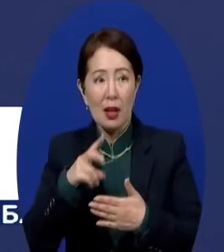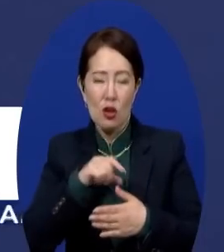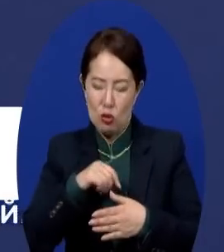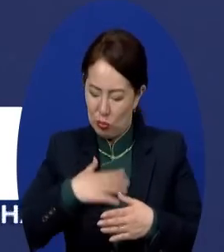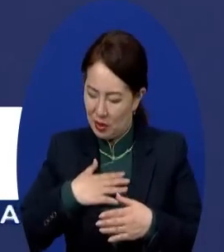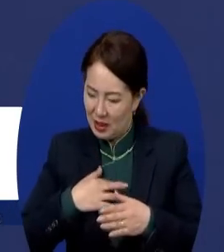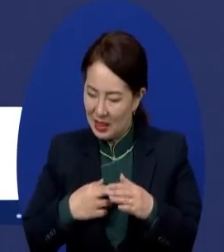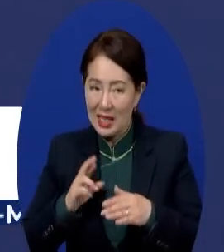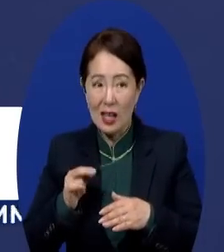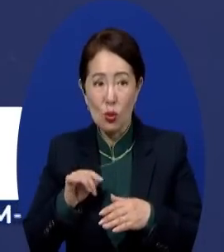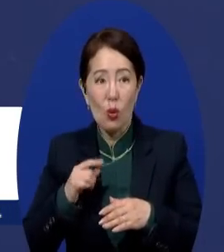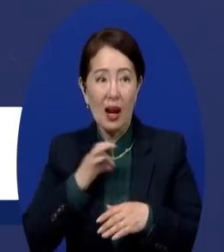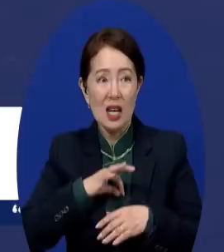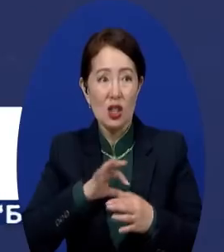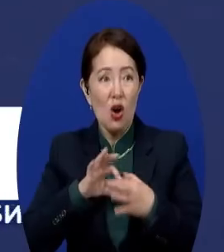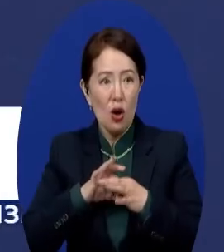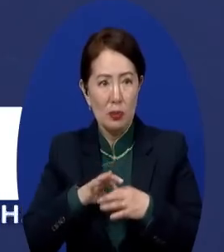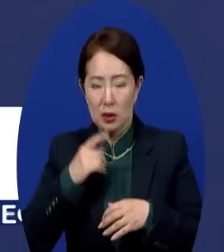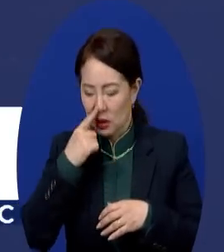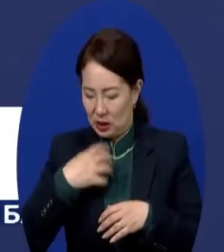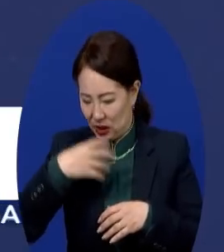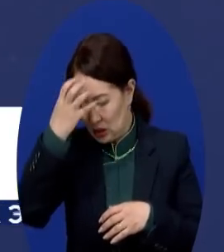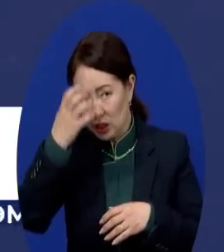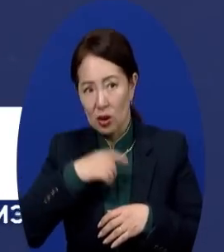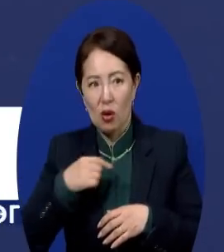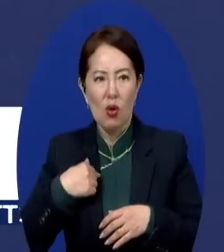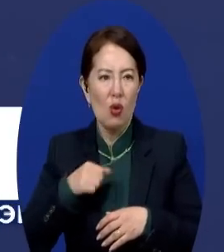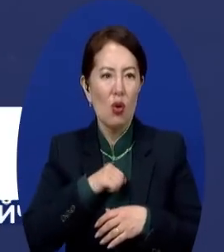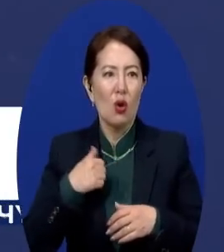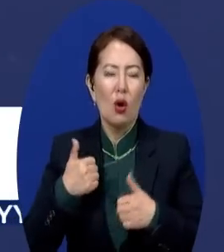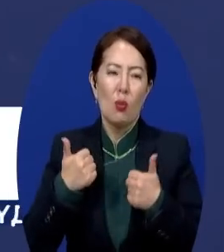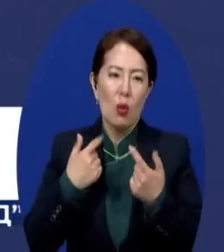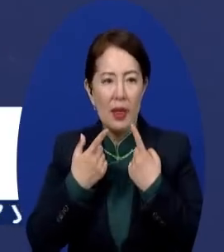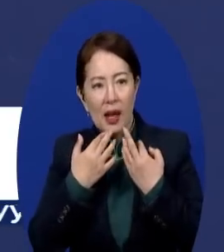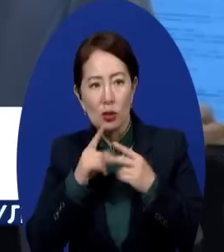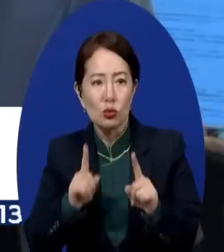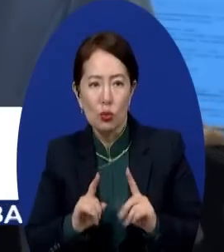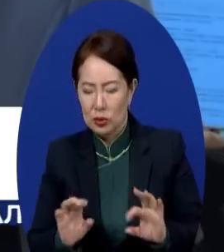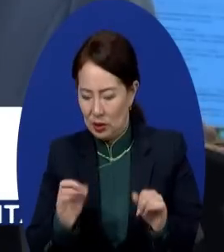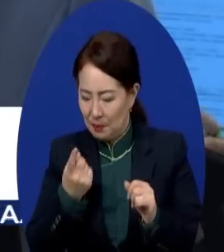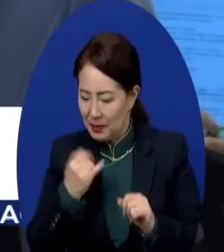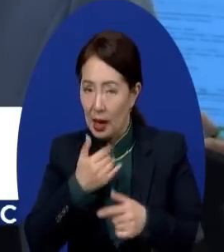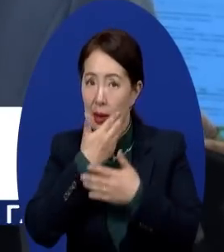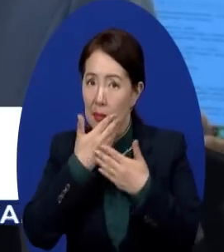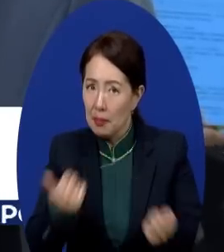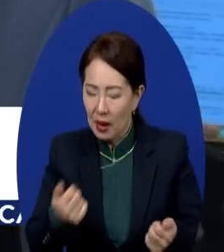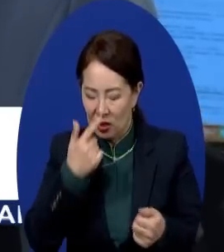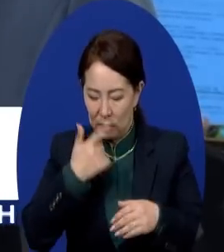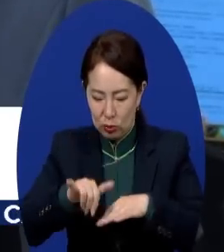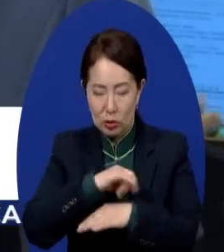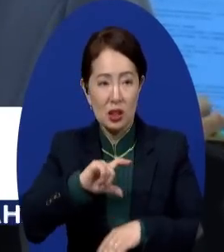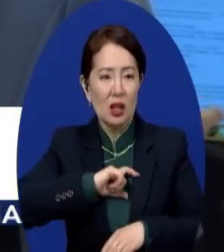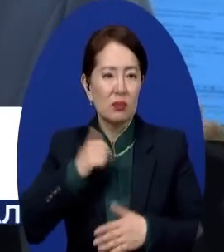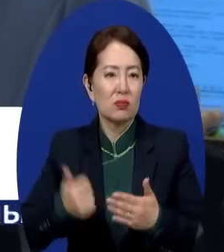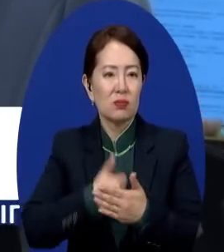язгуур ашиг сонирхолтой холбоотой асуудалд бол Хятадын засгийн газар буулт хийх зөвшөөрөх тийм орон зай бол байхгүй. Хятад улс бүрэн эрхт